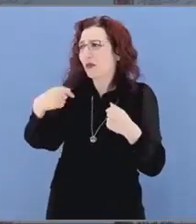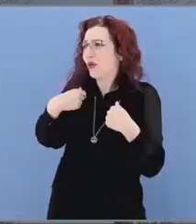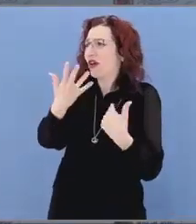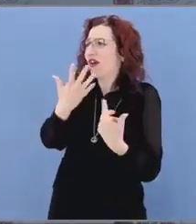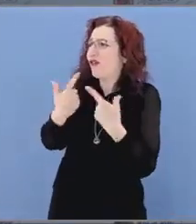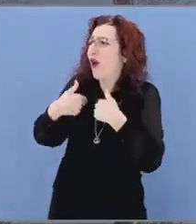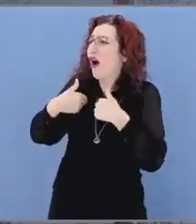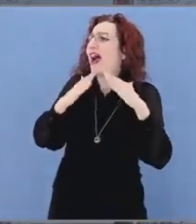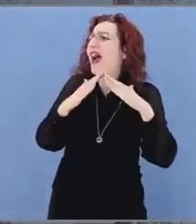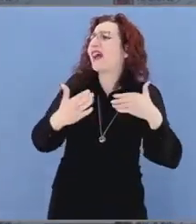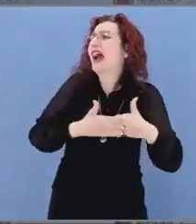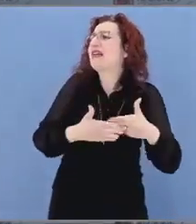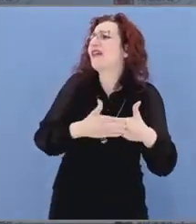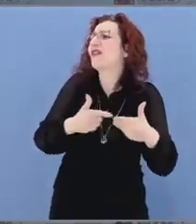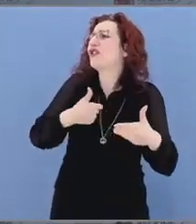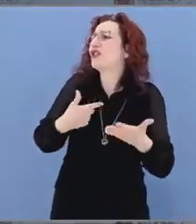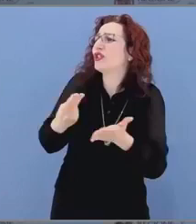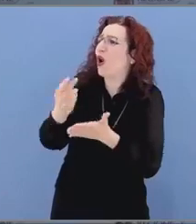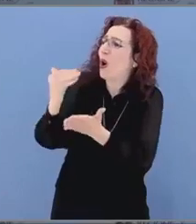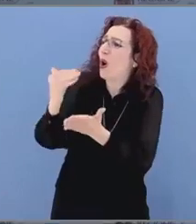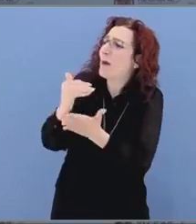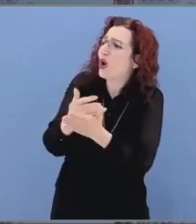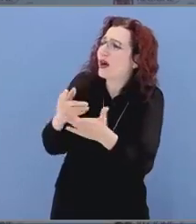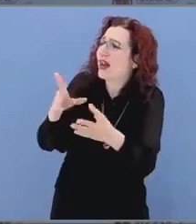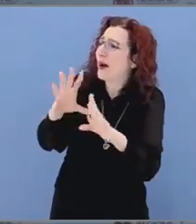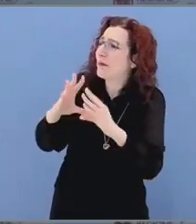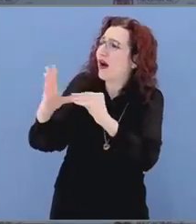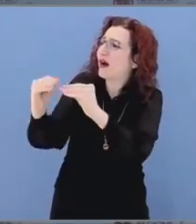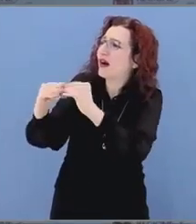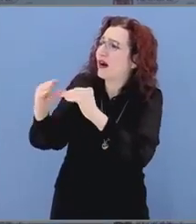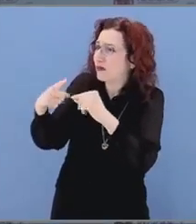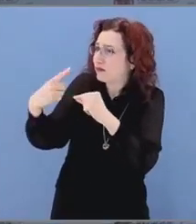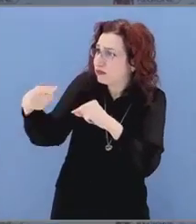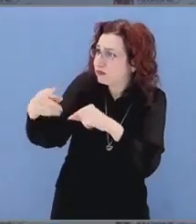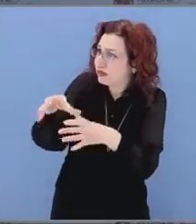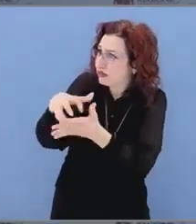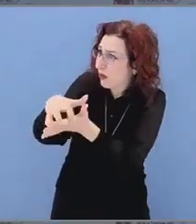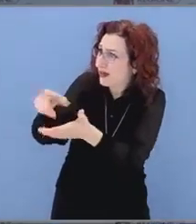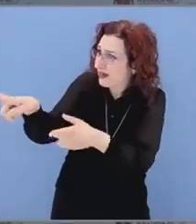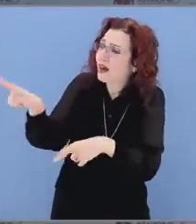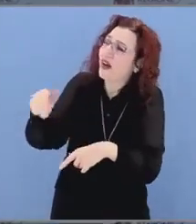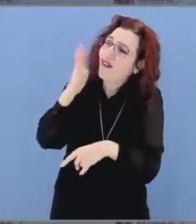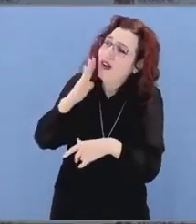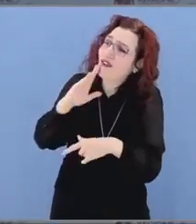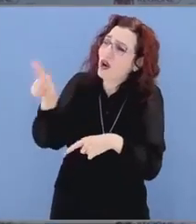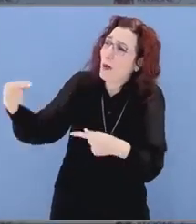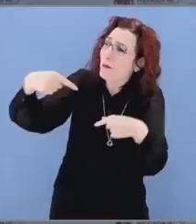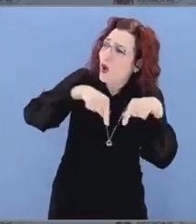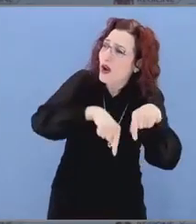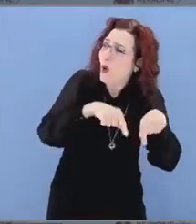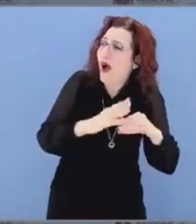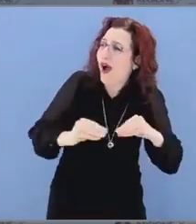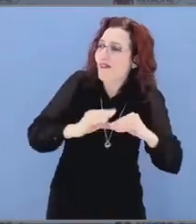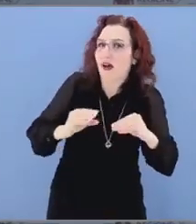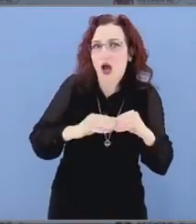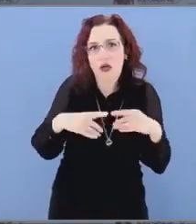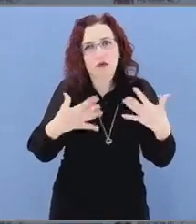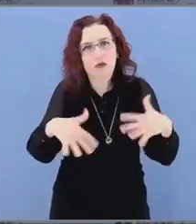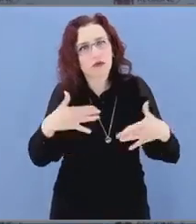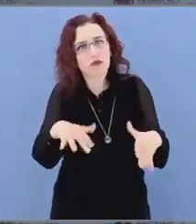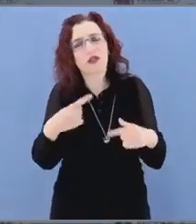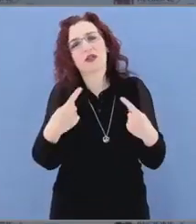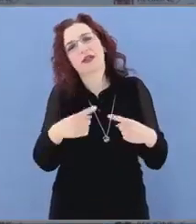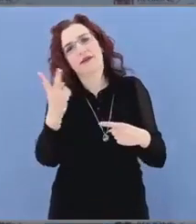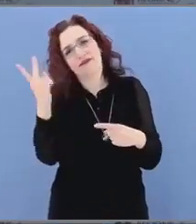quel programma di riqualificazione che magari sta investendo il quartiere a fianco. Ovviamente tutto questo è molto difficile